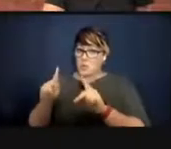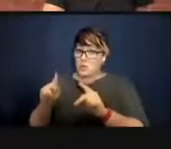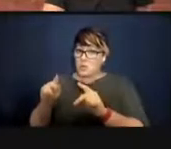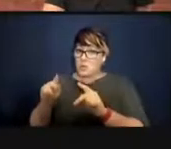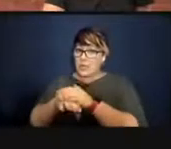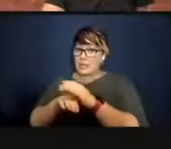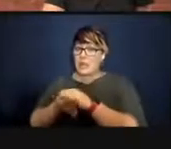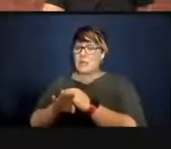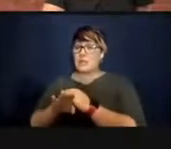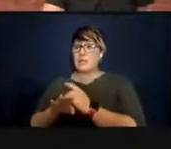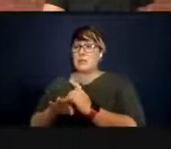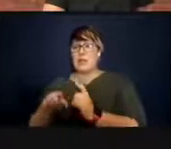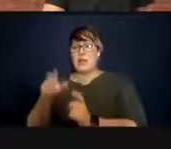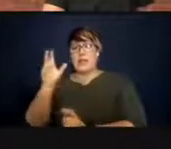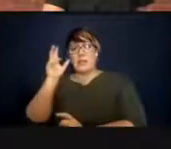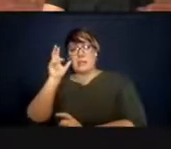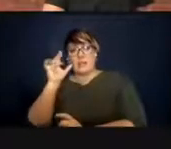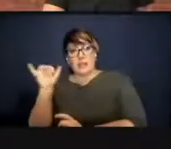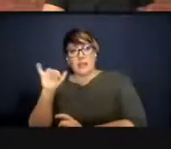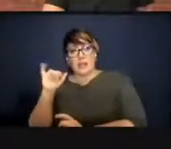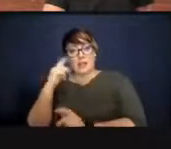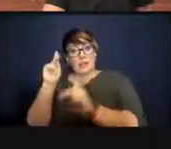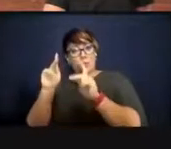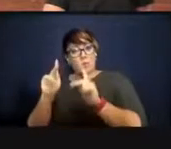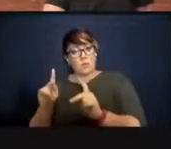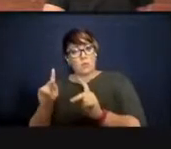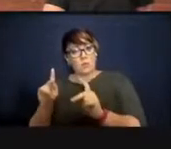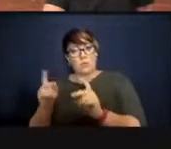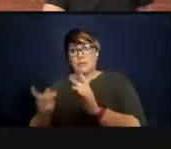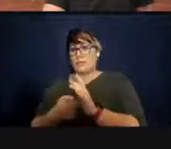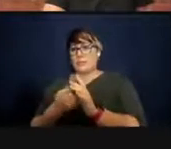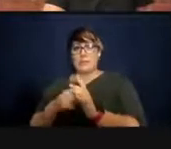sijui tuna urejelea kwa msingi gani.